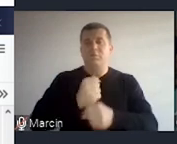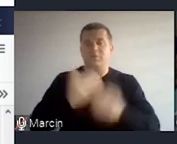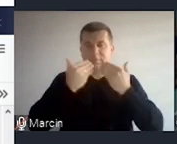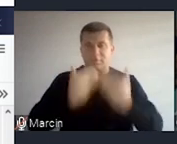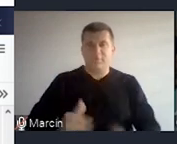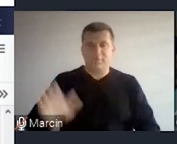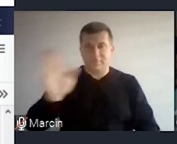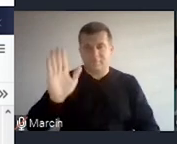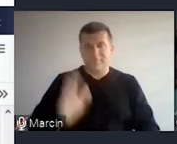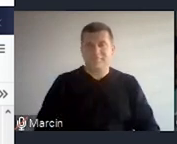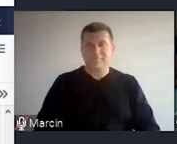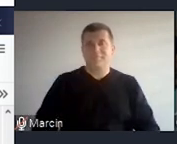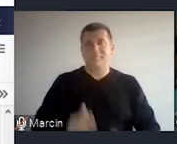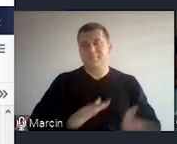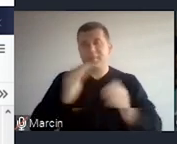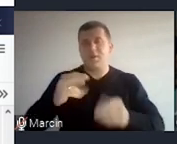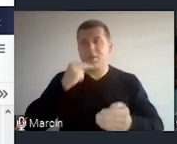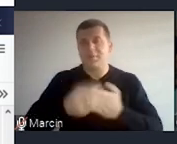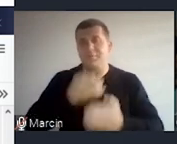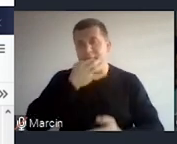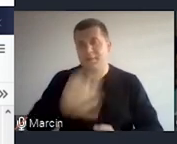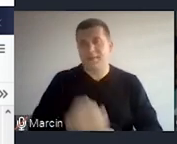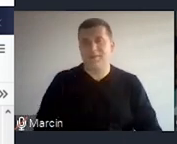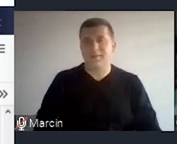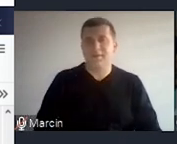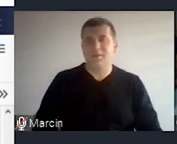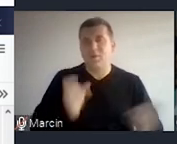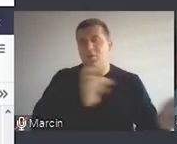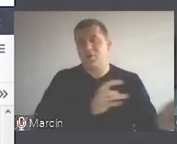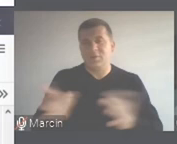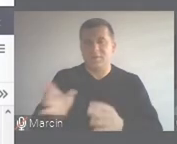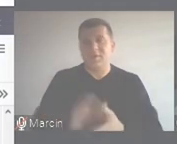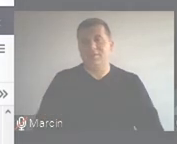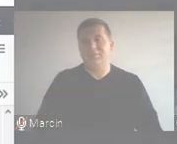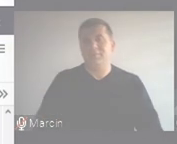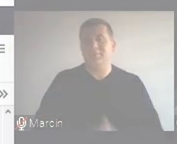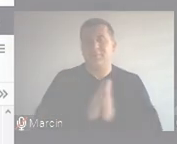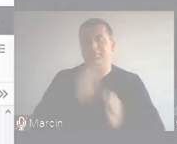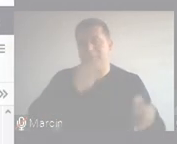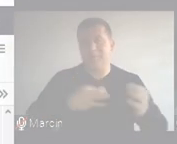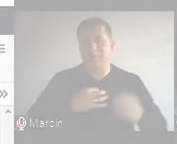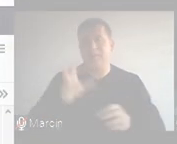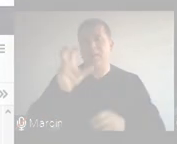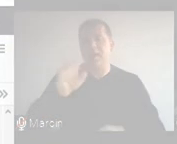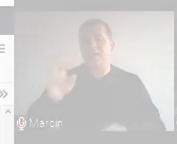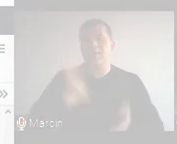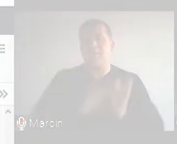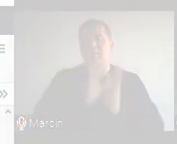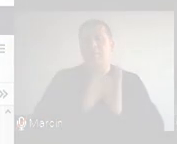tłumaczenie. I przechodzę do odpowiedzi na pytania od razu. Proszę zadawać je w czacie, będę na